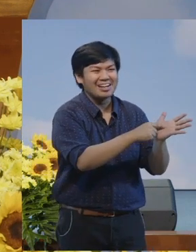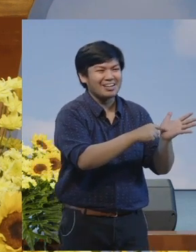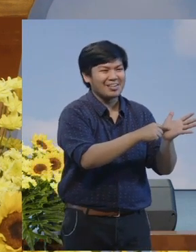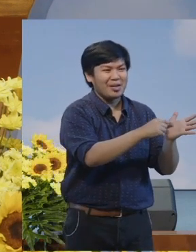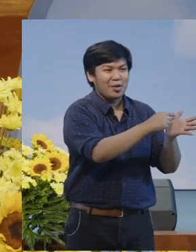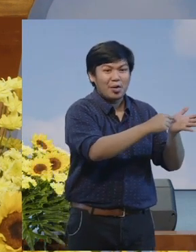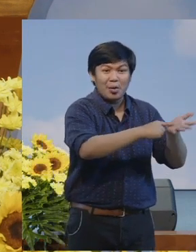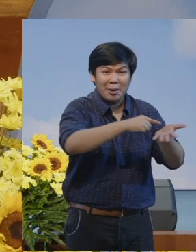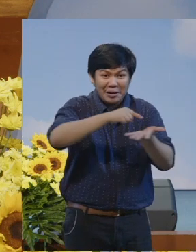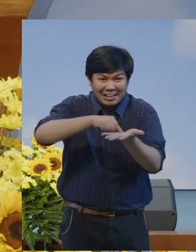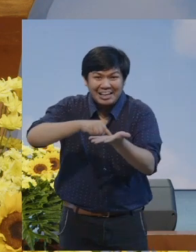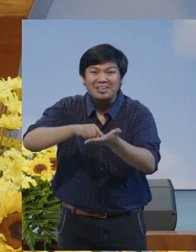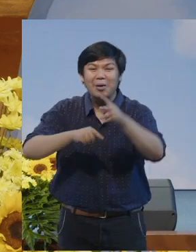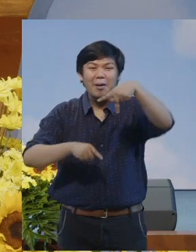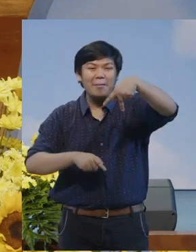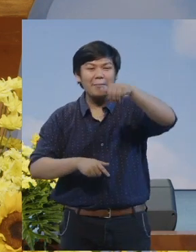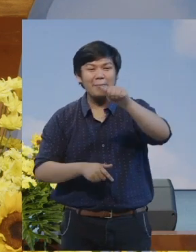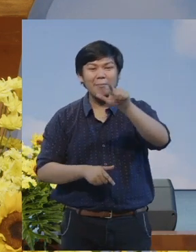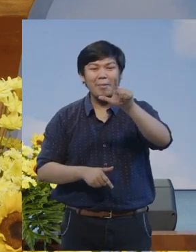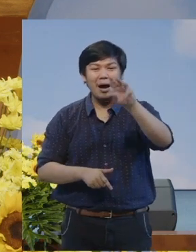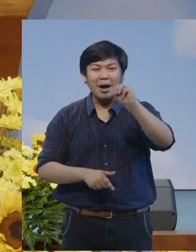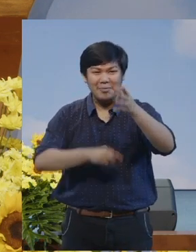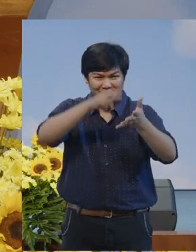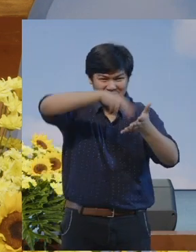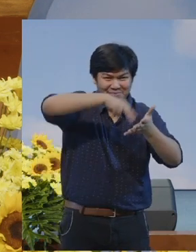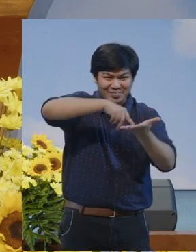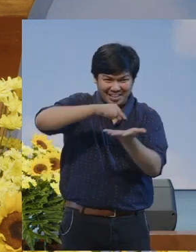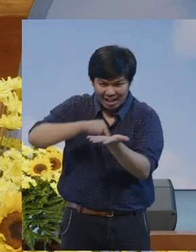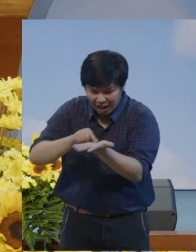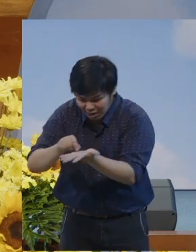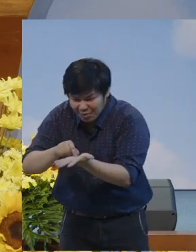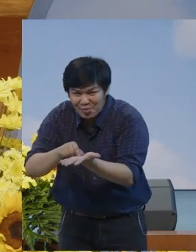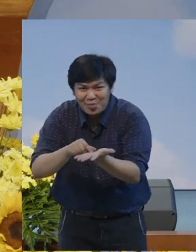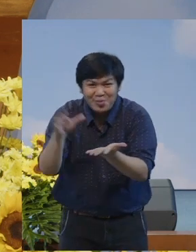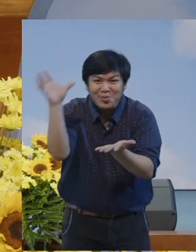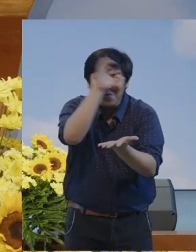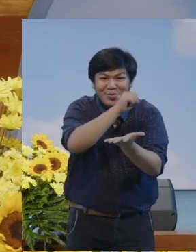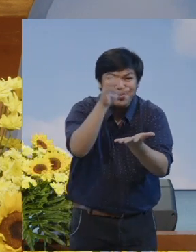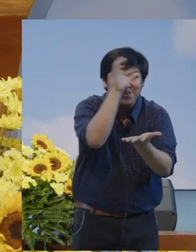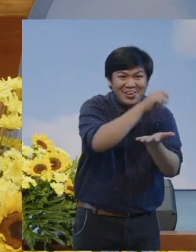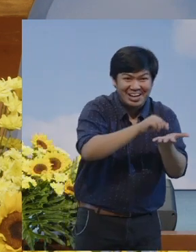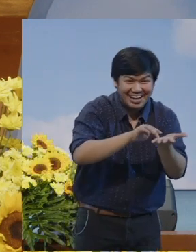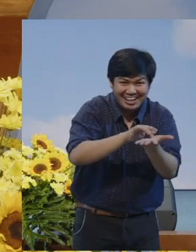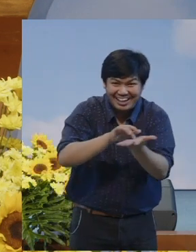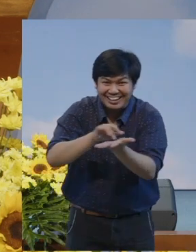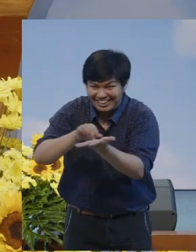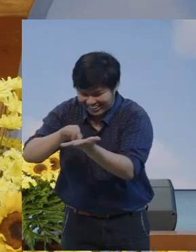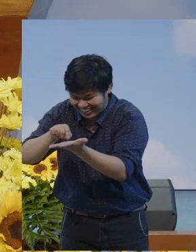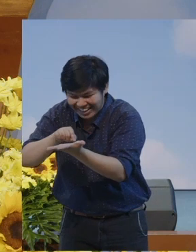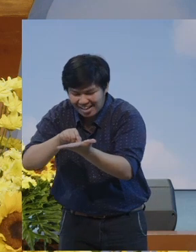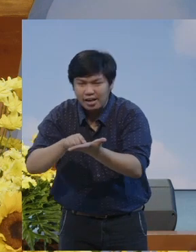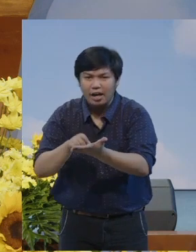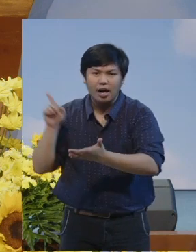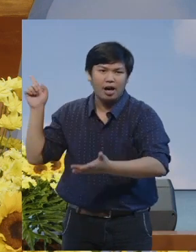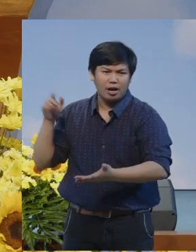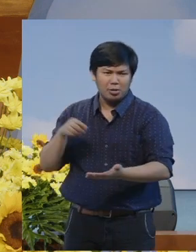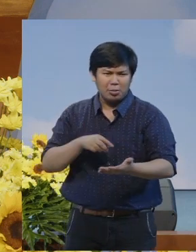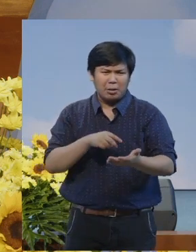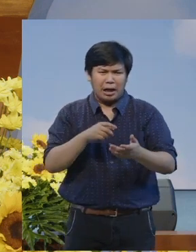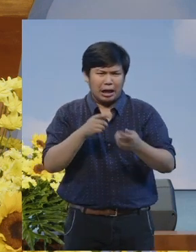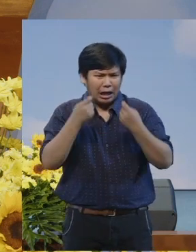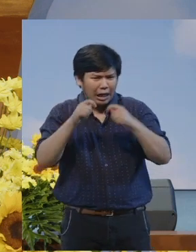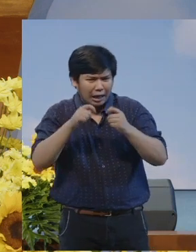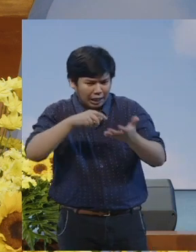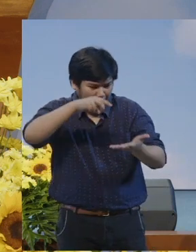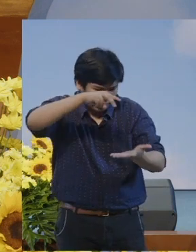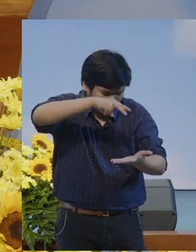Nag-aral po ako magbasa ng palm. Meron po akong practical na dahilan kung bakit inaral ko magbasa ng